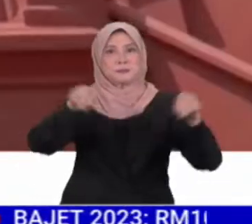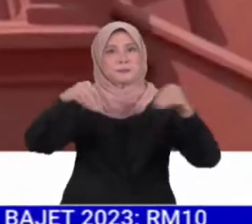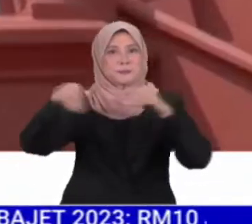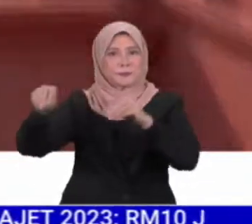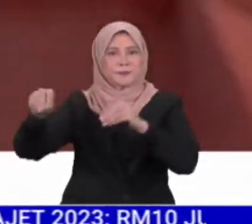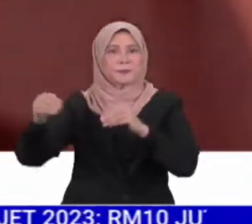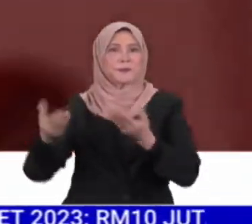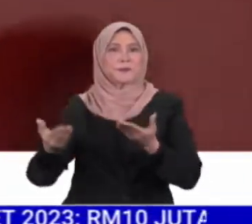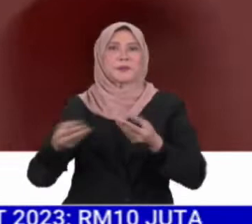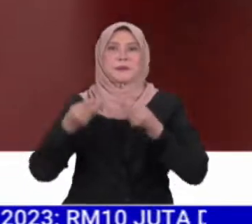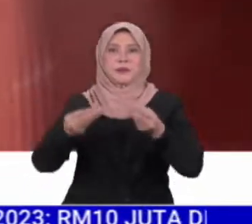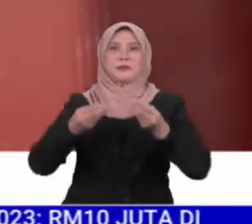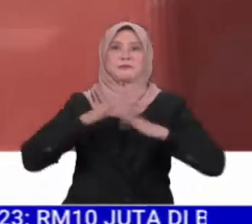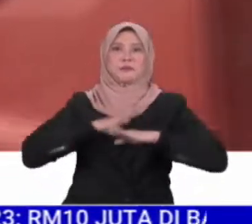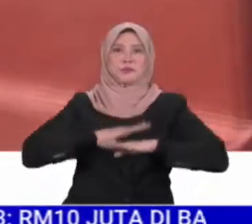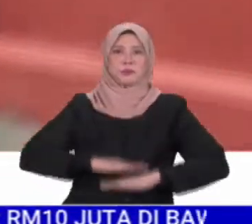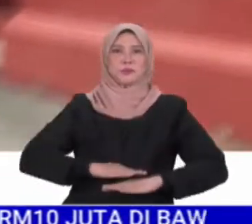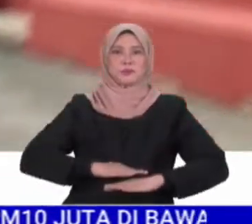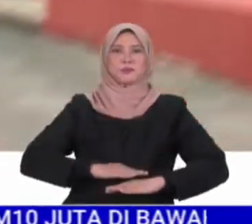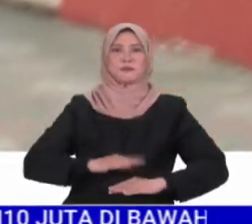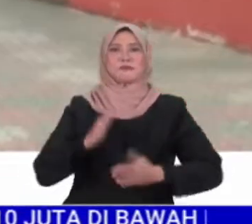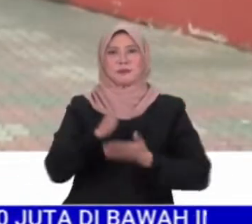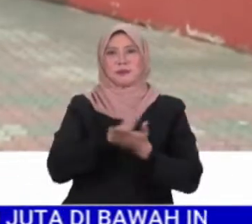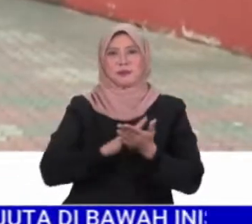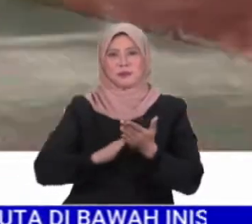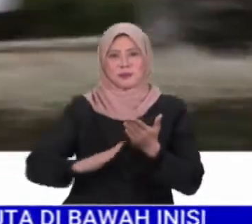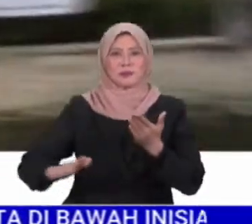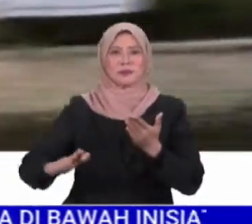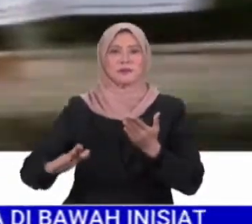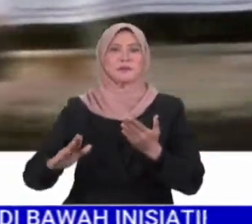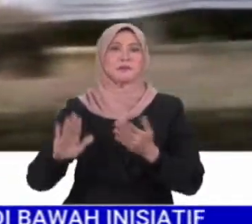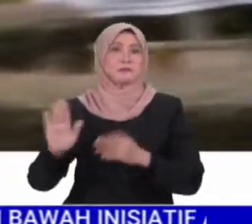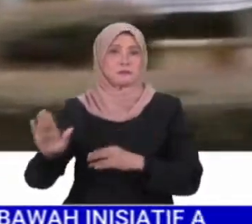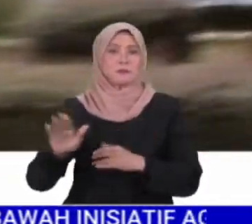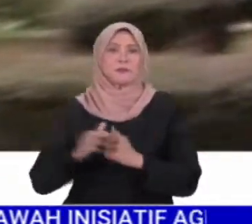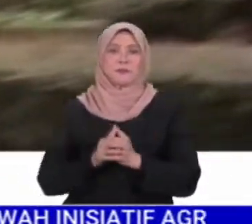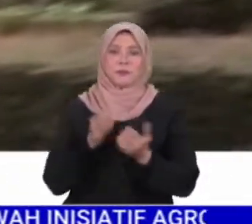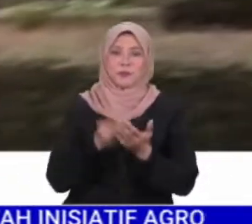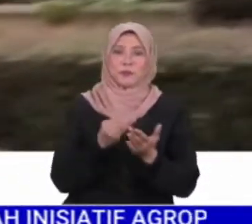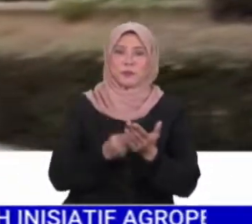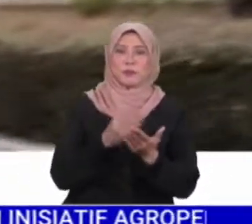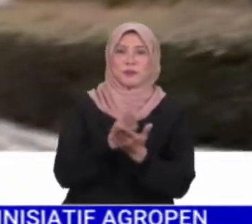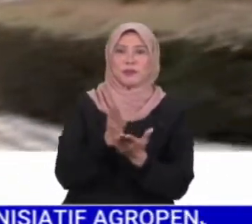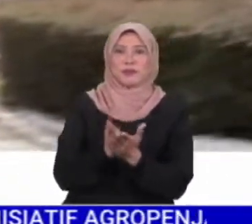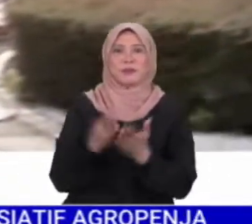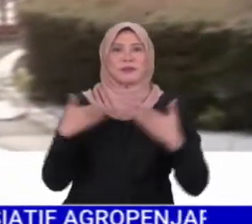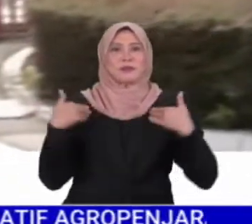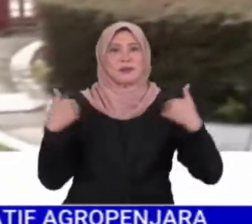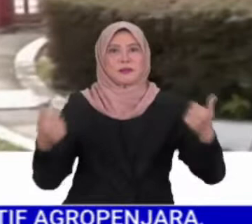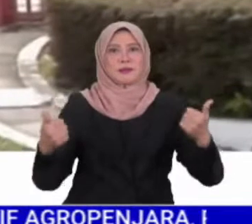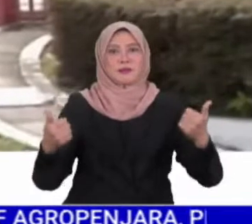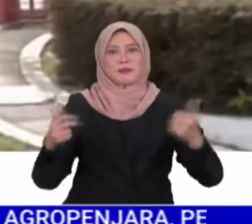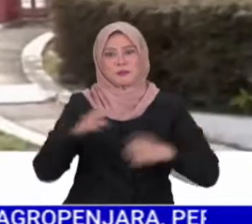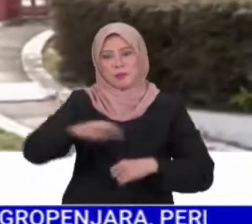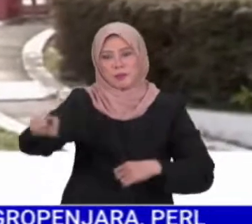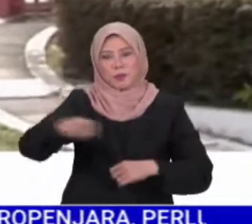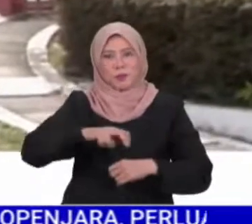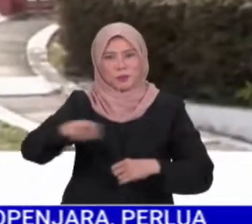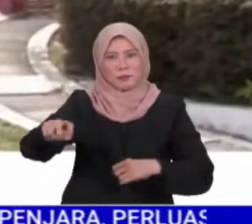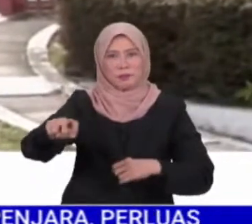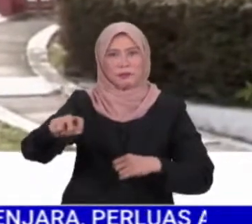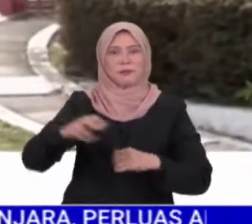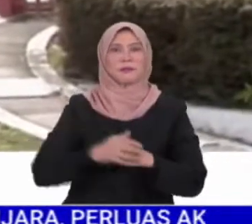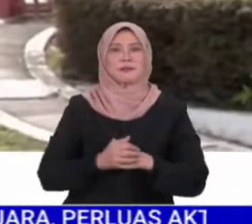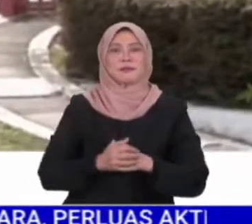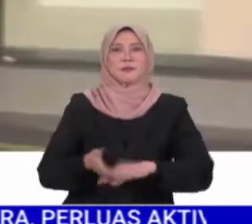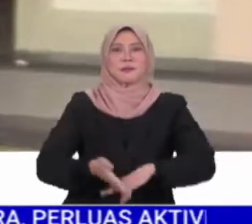sedikit sebanyak memberi kelegaan buat penggiat sektor berkenaan. Begitu juga peruntukan untuk sektor kesihatan dan pengangkutan awam,